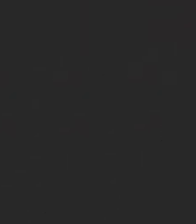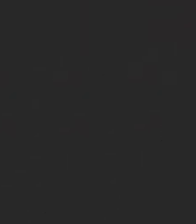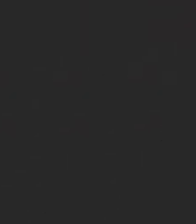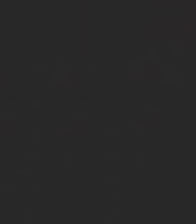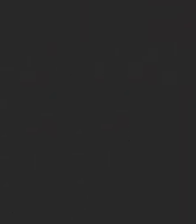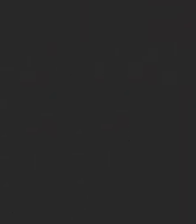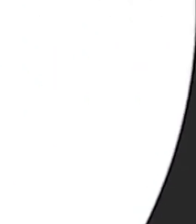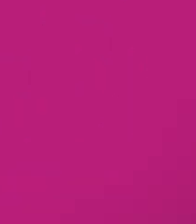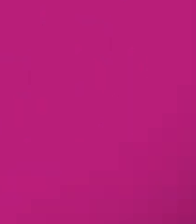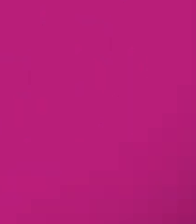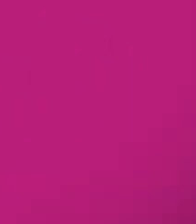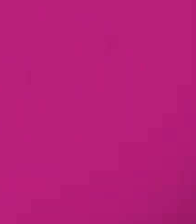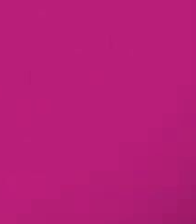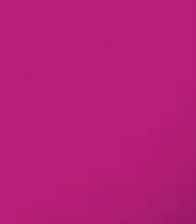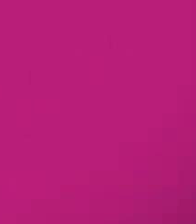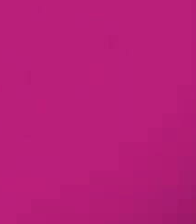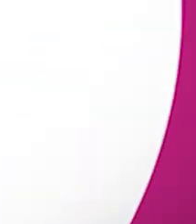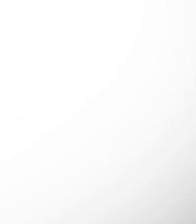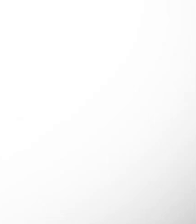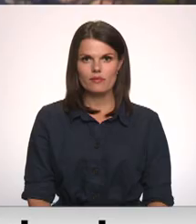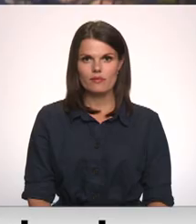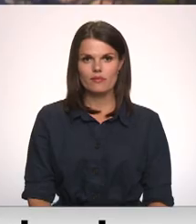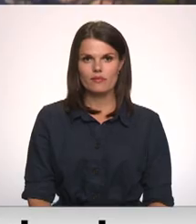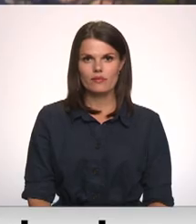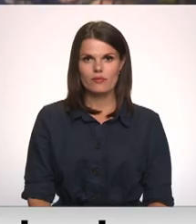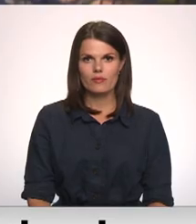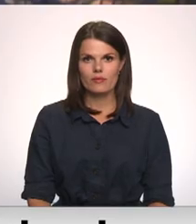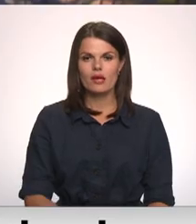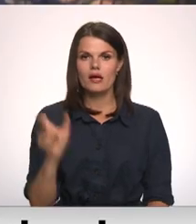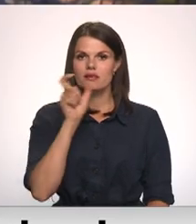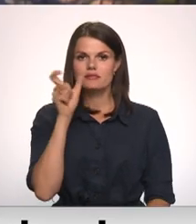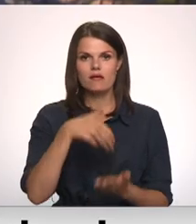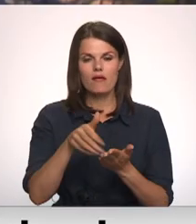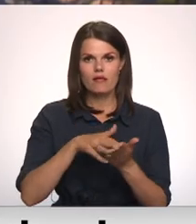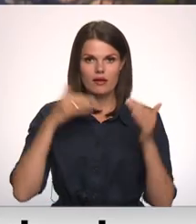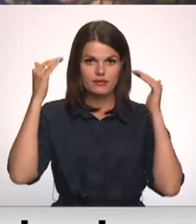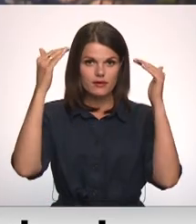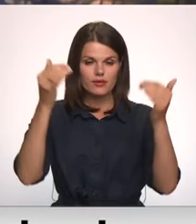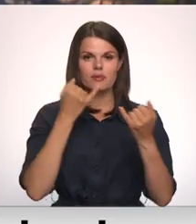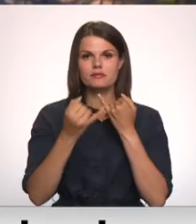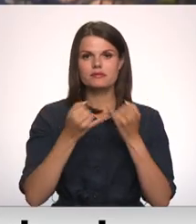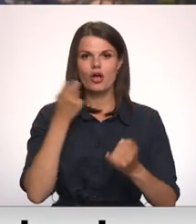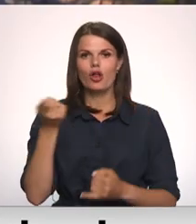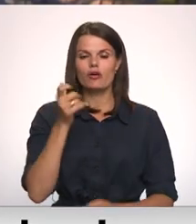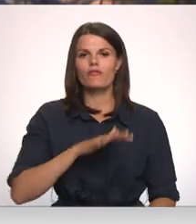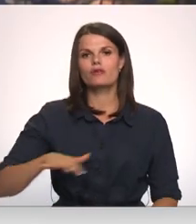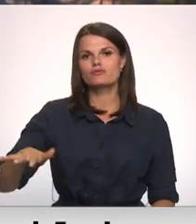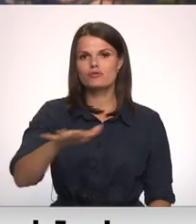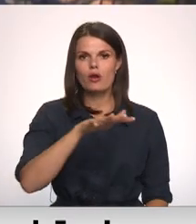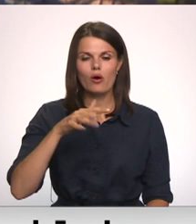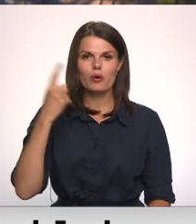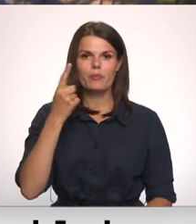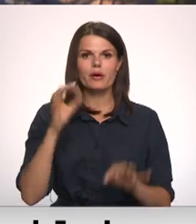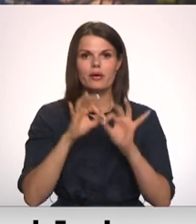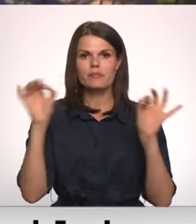Re, viss ēters ir te! Zilā krāsa debesis, dzeltenā kviešu lauki. No